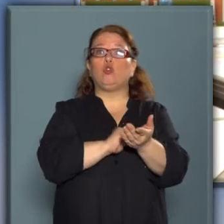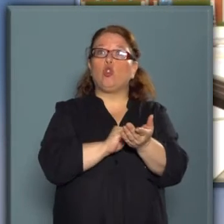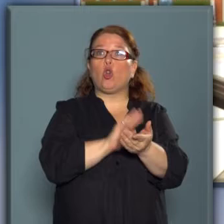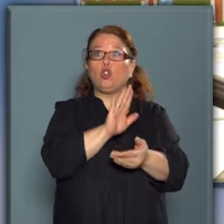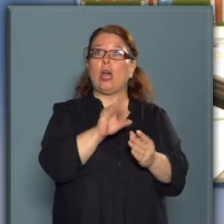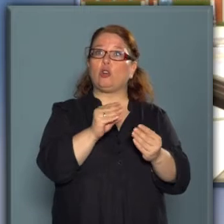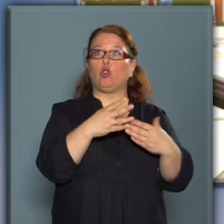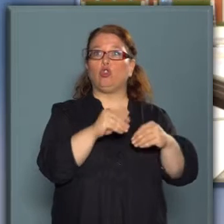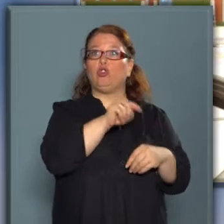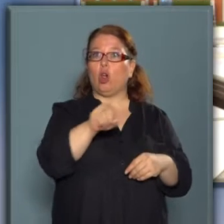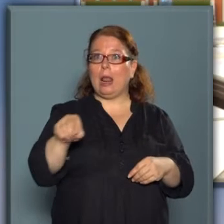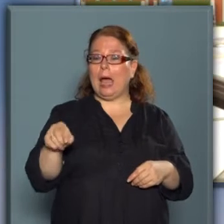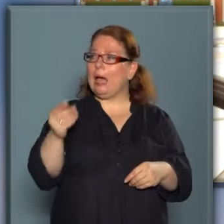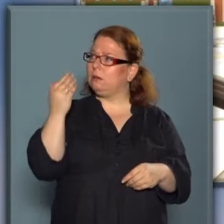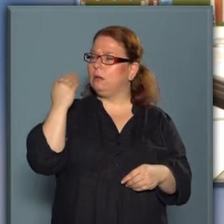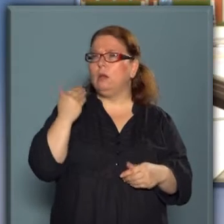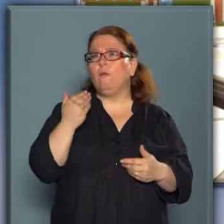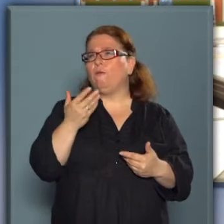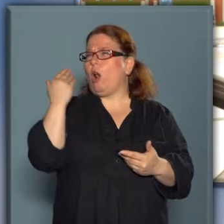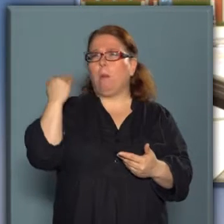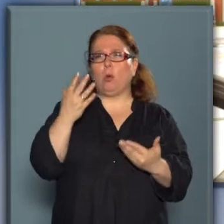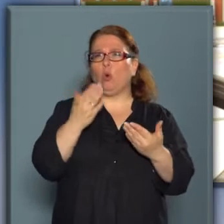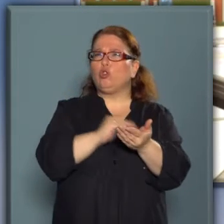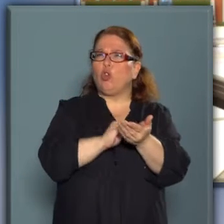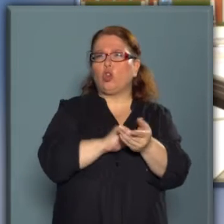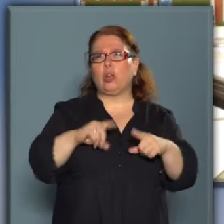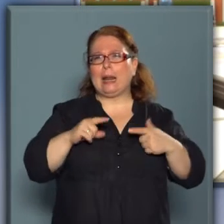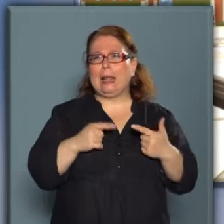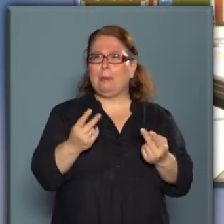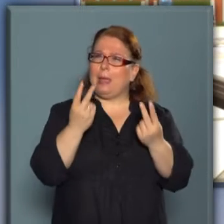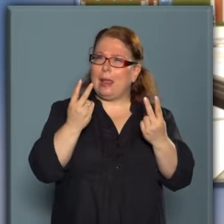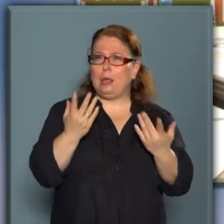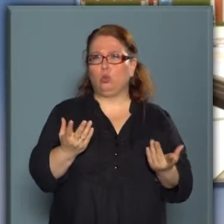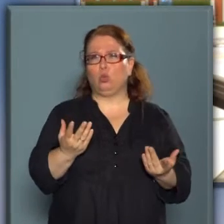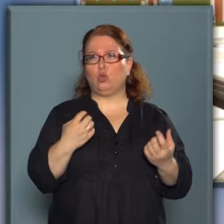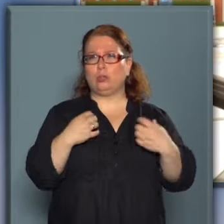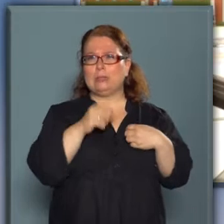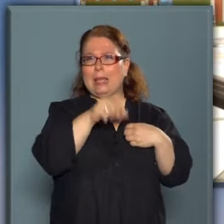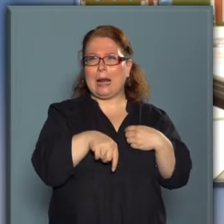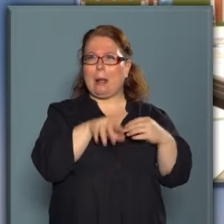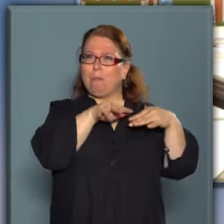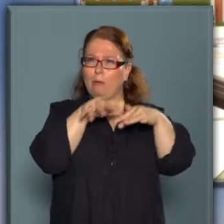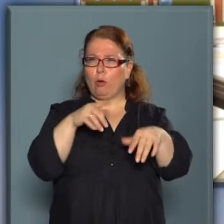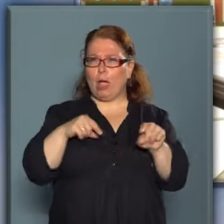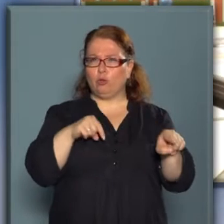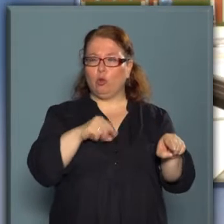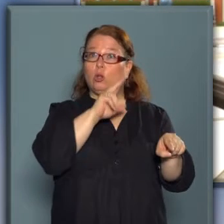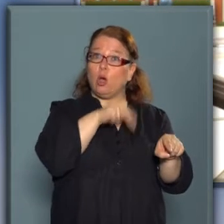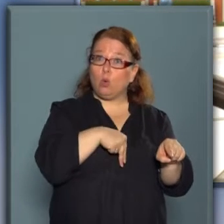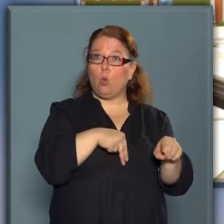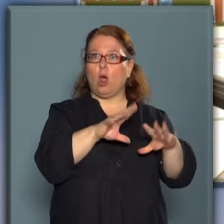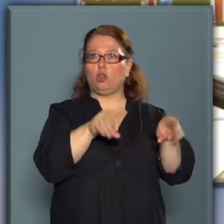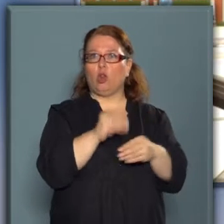soroksári családról, akik valamikor Soroksár életébe valamilyen jelentős befolyással bírtak, ezeknek megvan